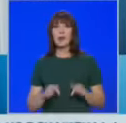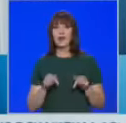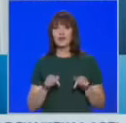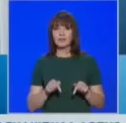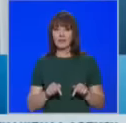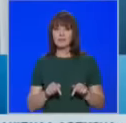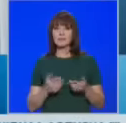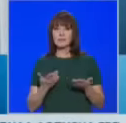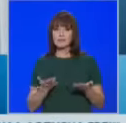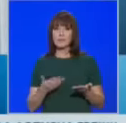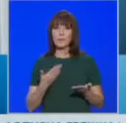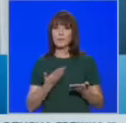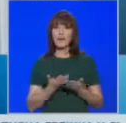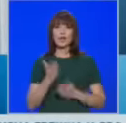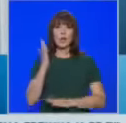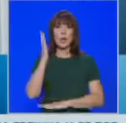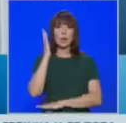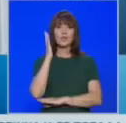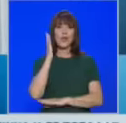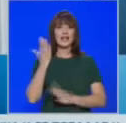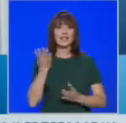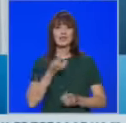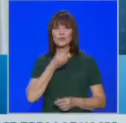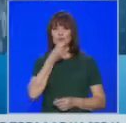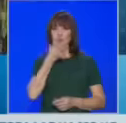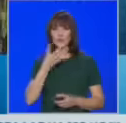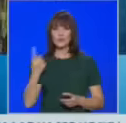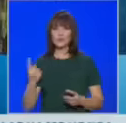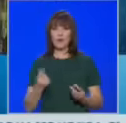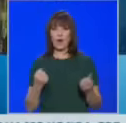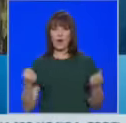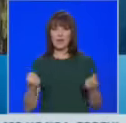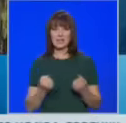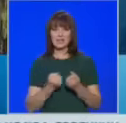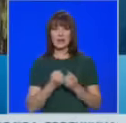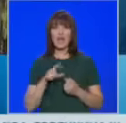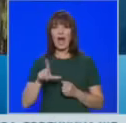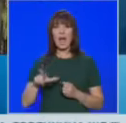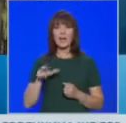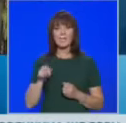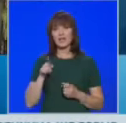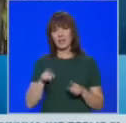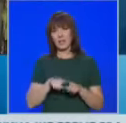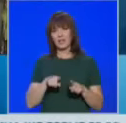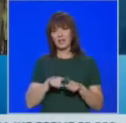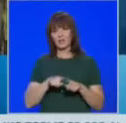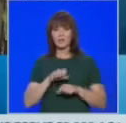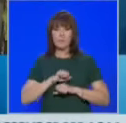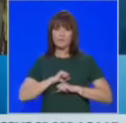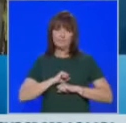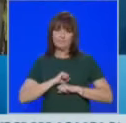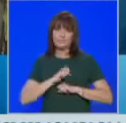Днес бяхме и пред хотела, където се е случил инцидентът. Неговия наемател също се въздържа от коментар,